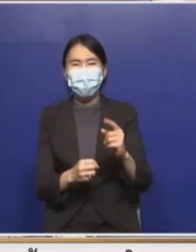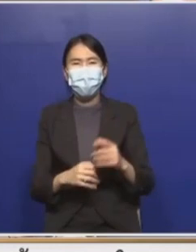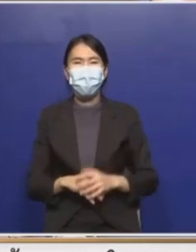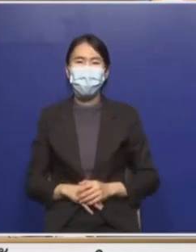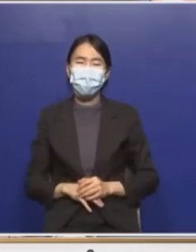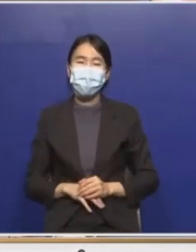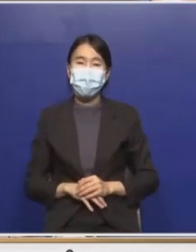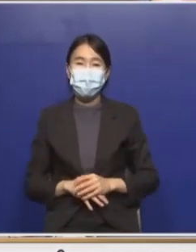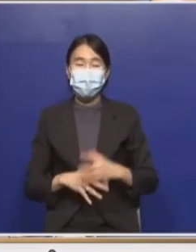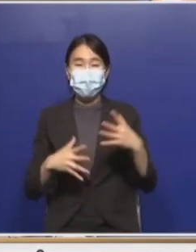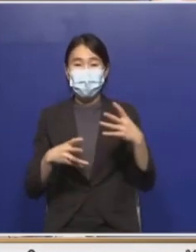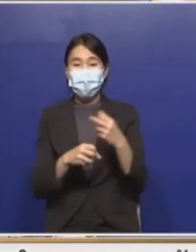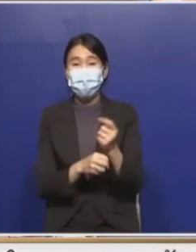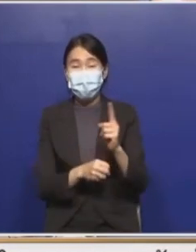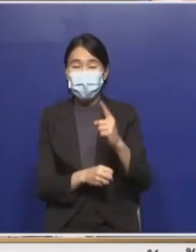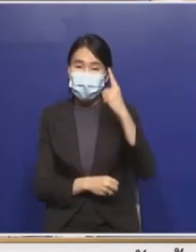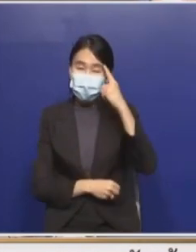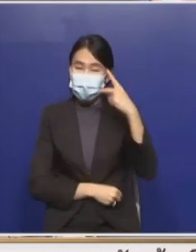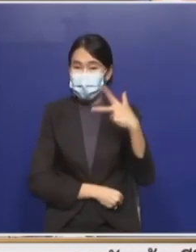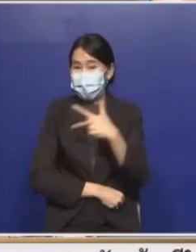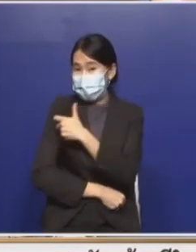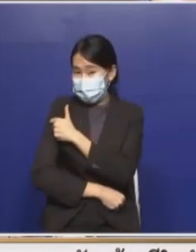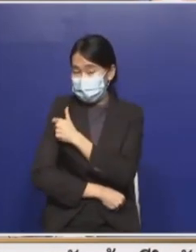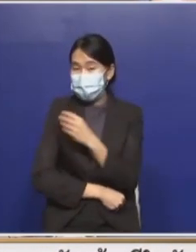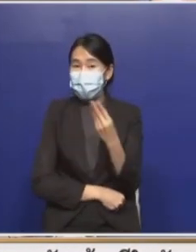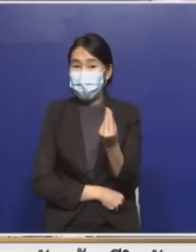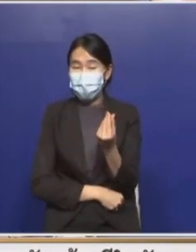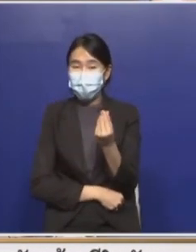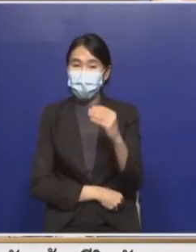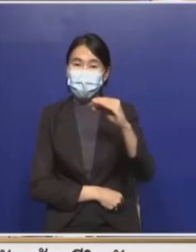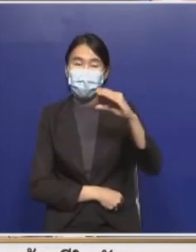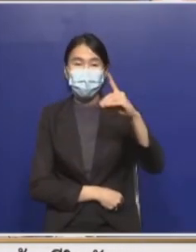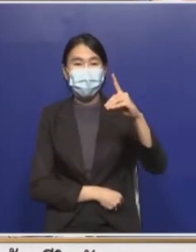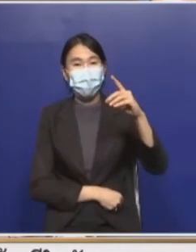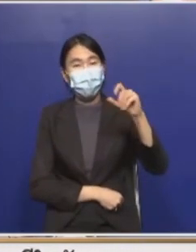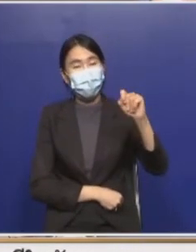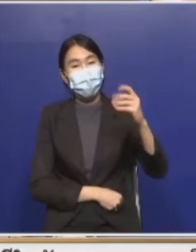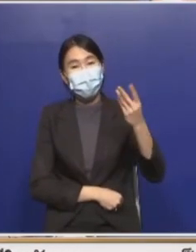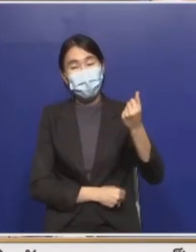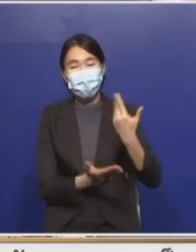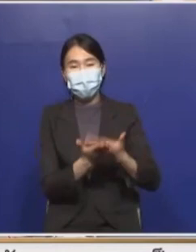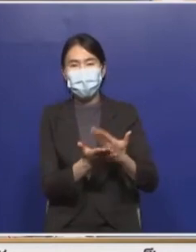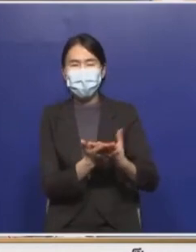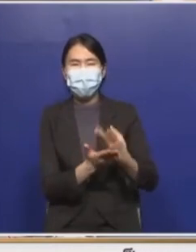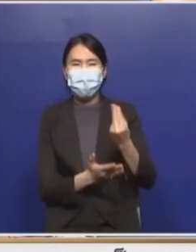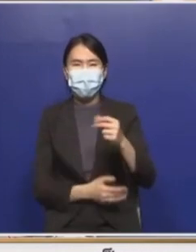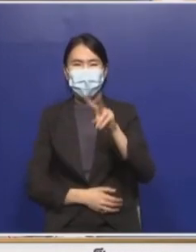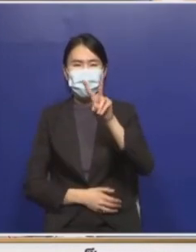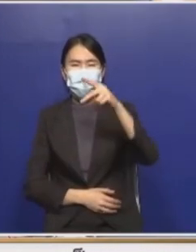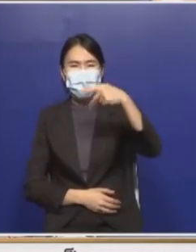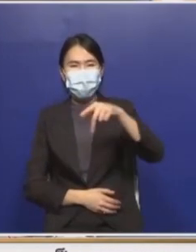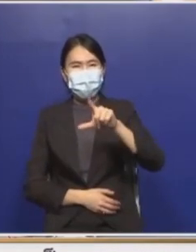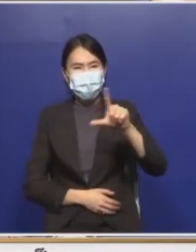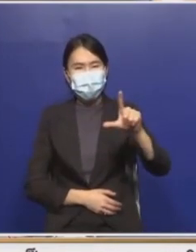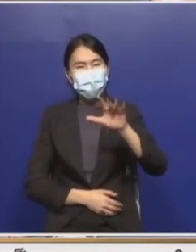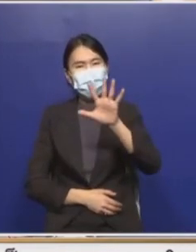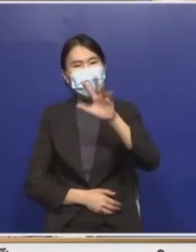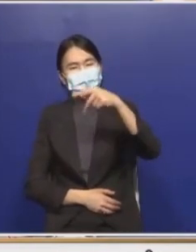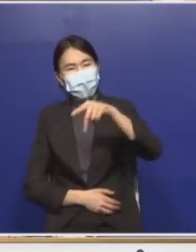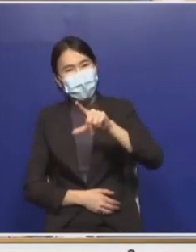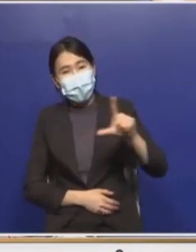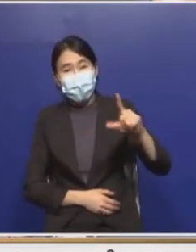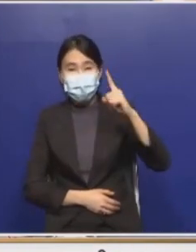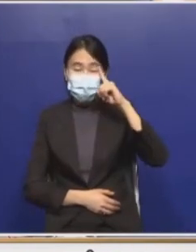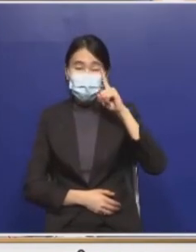ท่านจะต้องหาวัคซีนกี่ล้านโดสเงินน่ะ แค่ 2,000 ล้าน 5,000 ล้าน 10,000 ล้าน